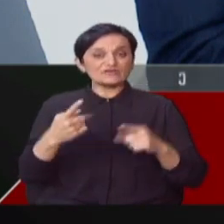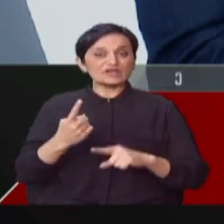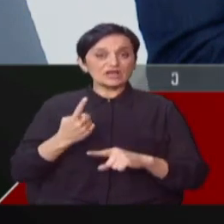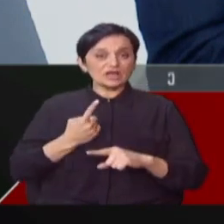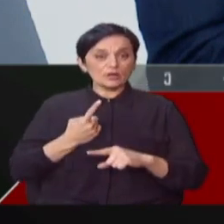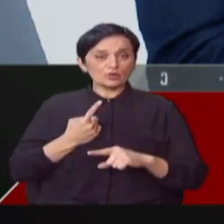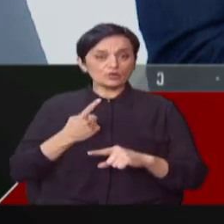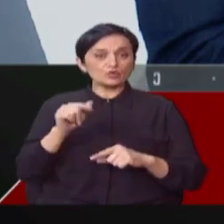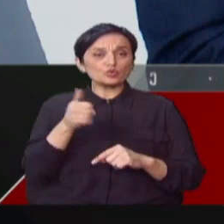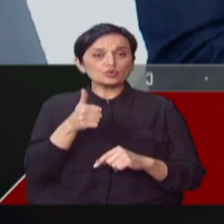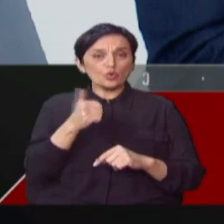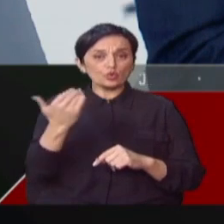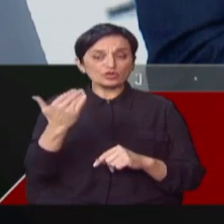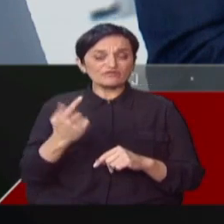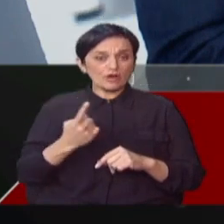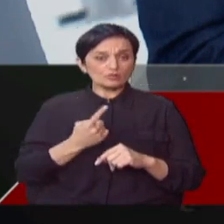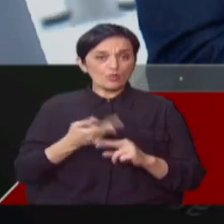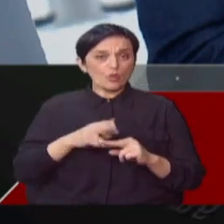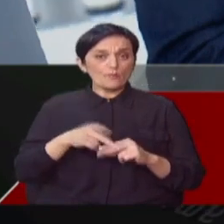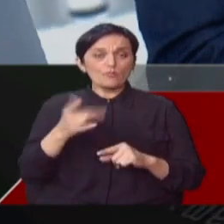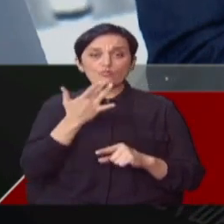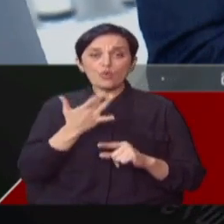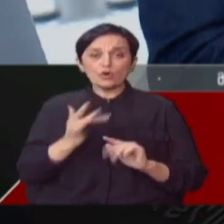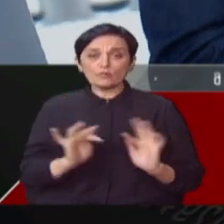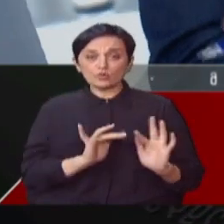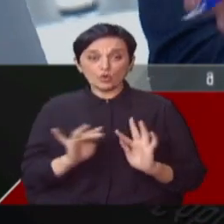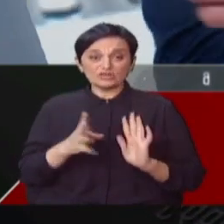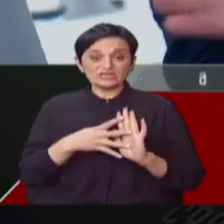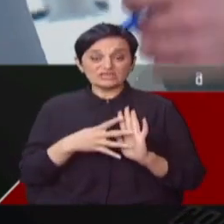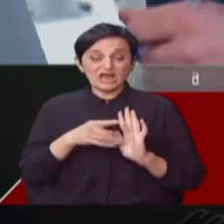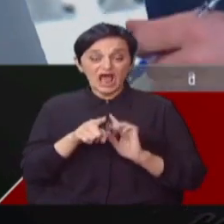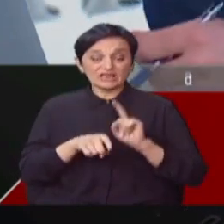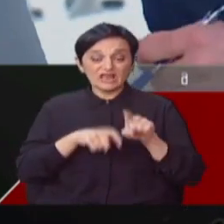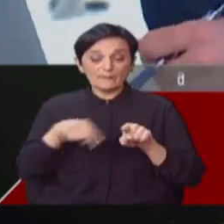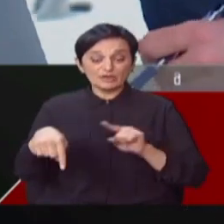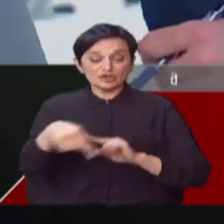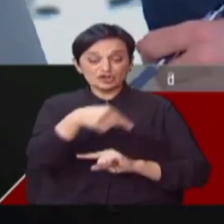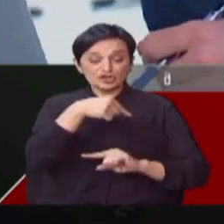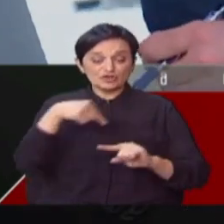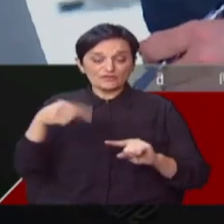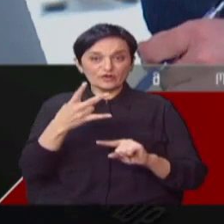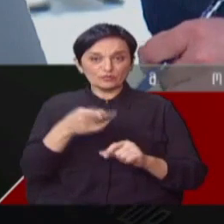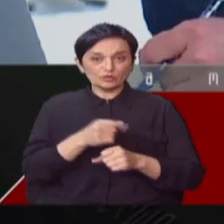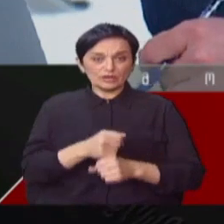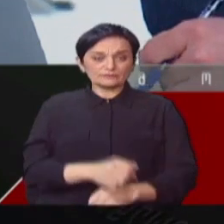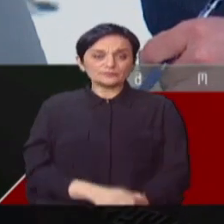და როგორი არის თქვენი მოლოდინი ამ პოლიტიკურ პროცესზე, რომელიც ამ 9 ნაბიჯის ირგვლივ უნდა გაიმართოს?